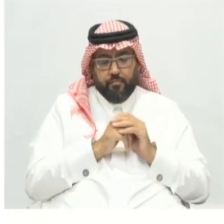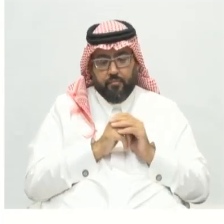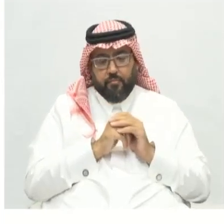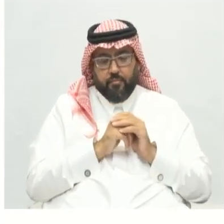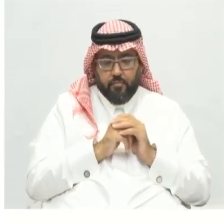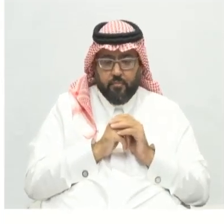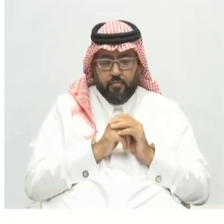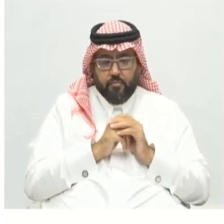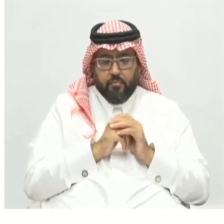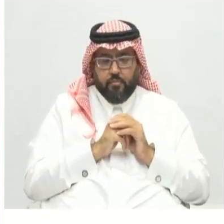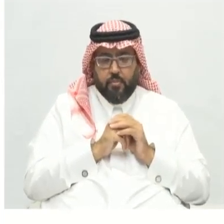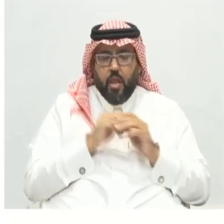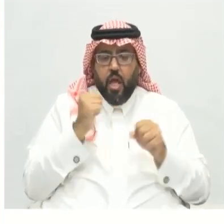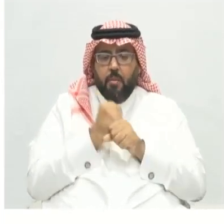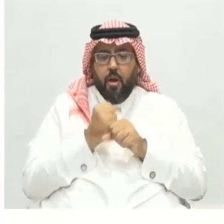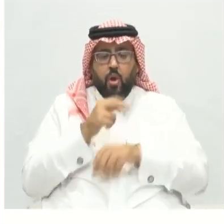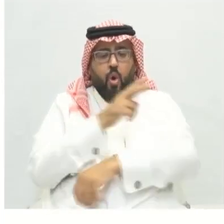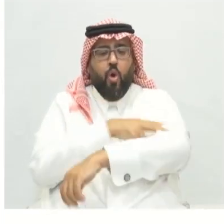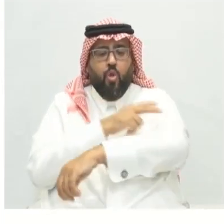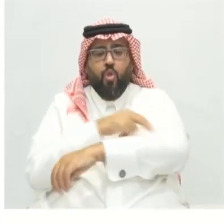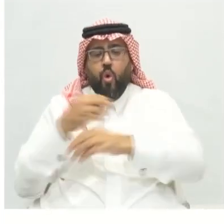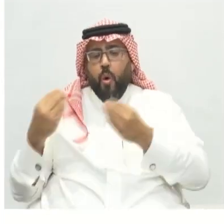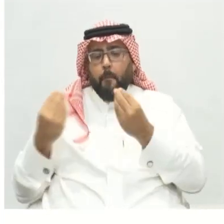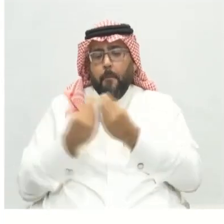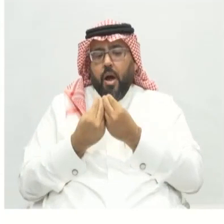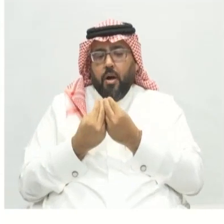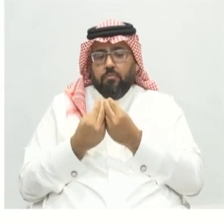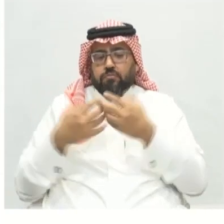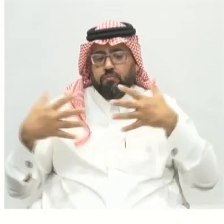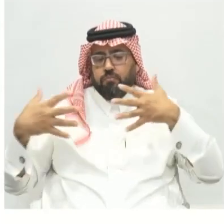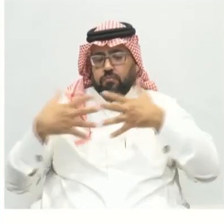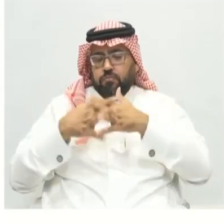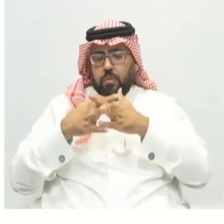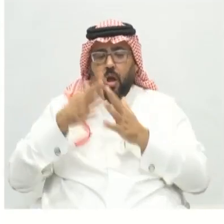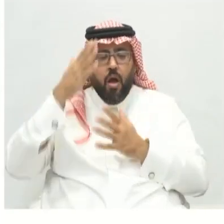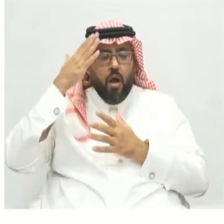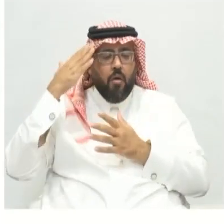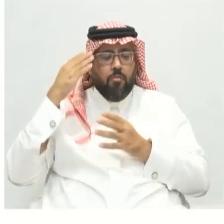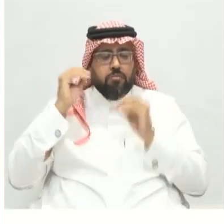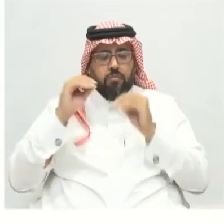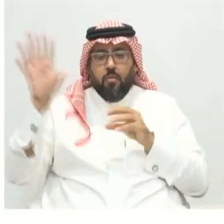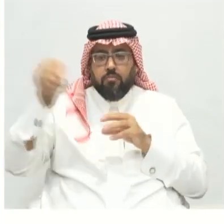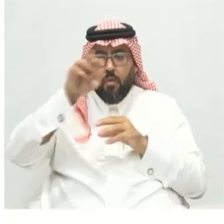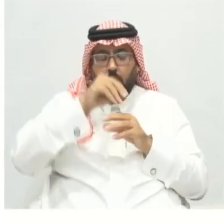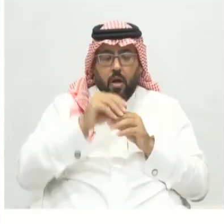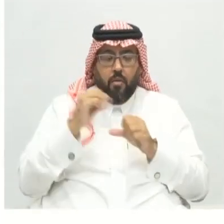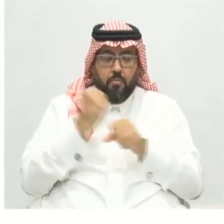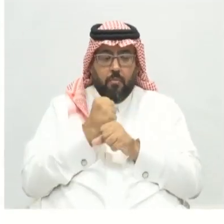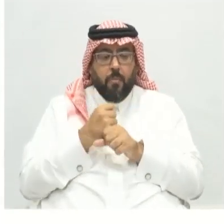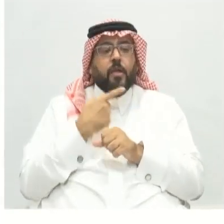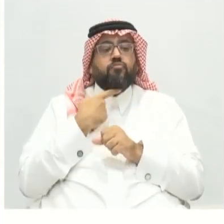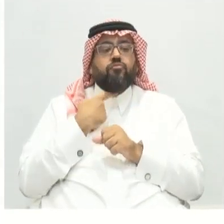فردي عندما يعمل اعضاء الفريق معا يكون قادرين على مشاركه خبراتهم لتحديد الموارد المطلوبه